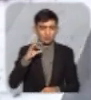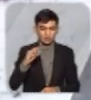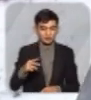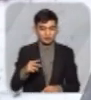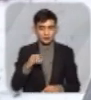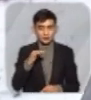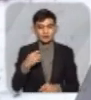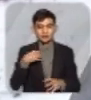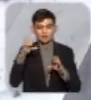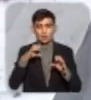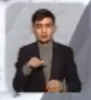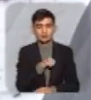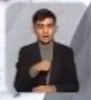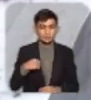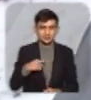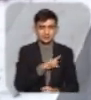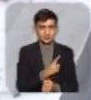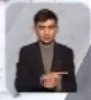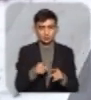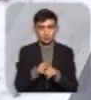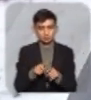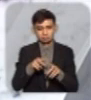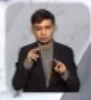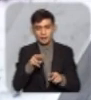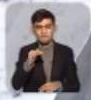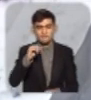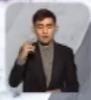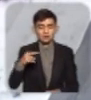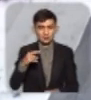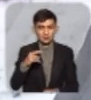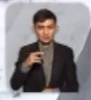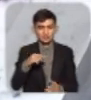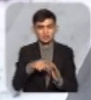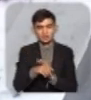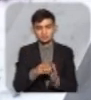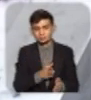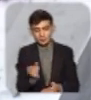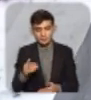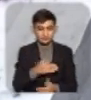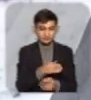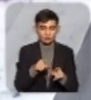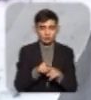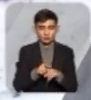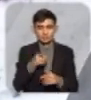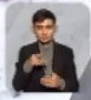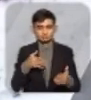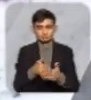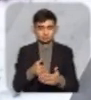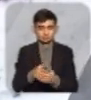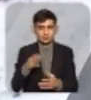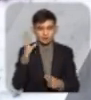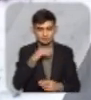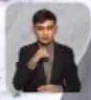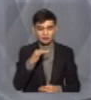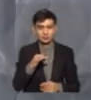нас настолько сильно зарегулирован именно фондовый рынок, что там шаг влево, шаг вправо, и ты попадаешь под расстрел.